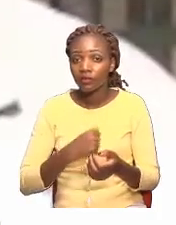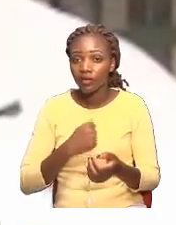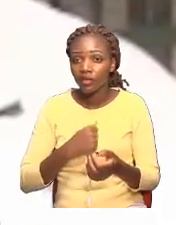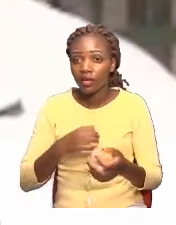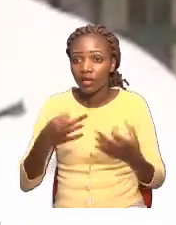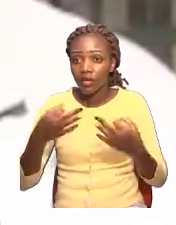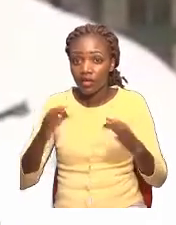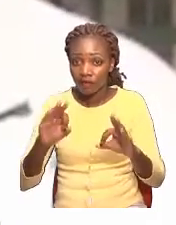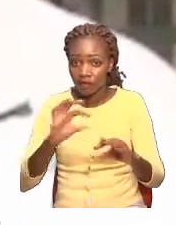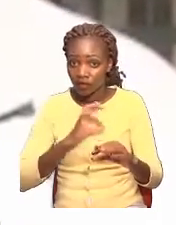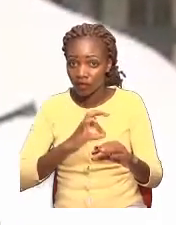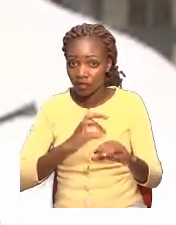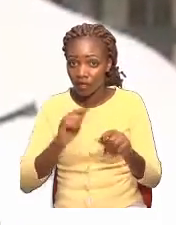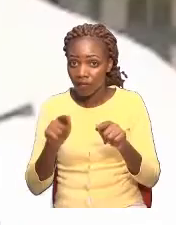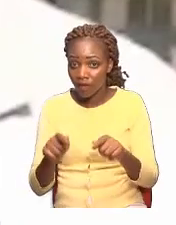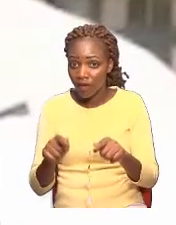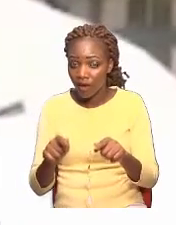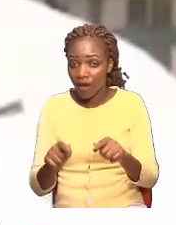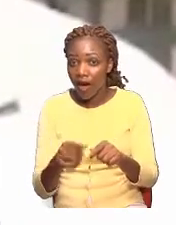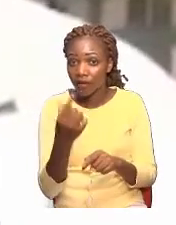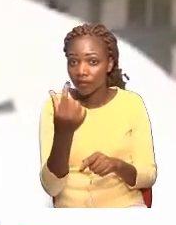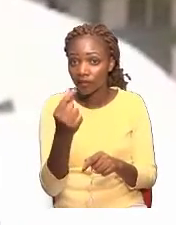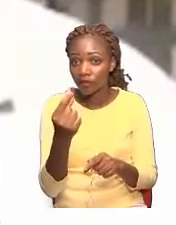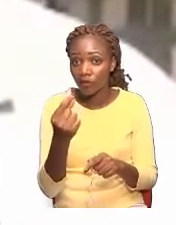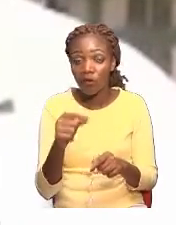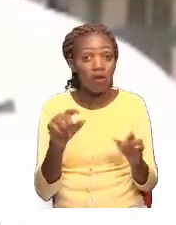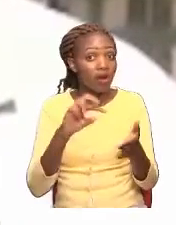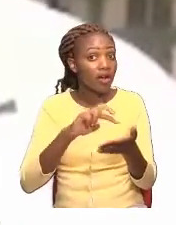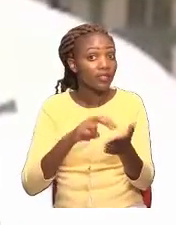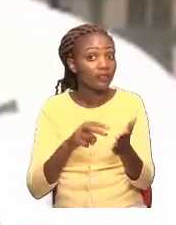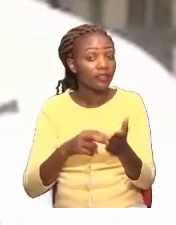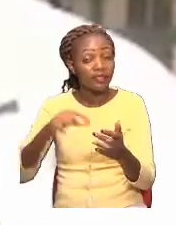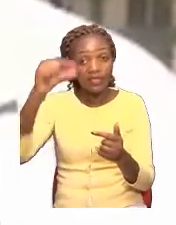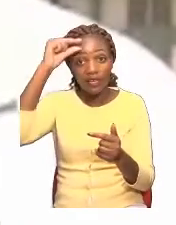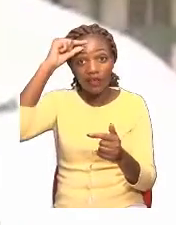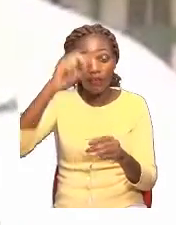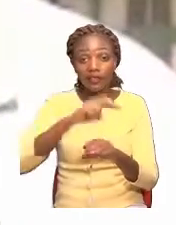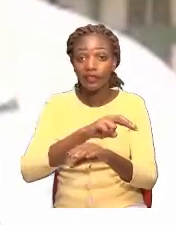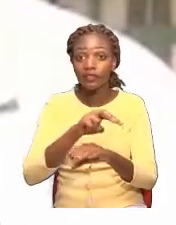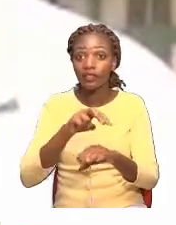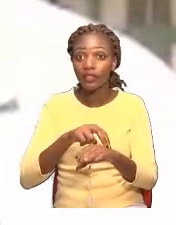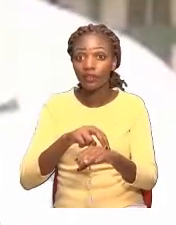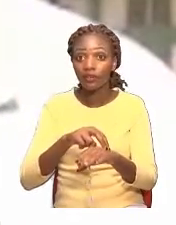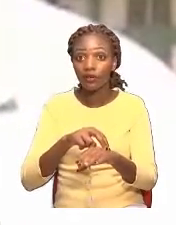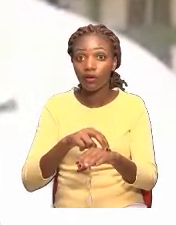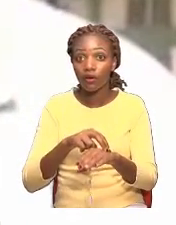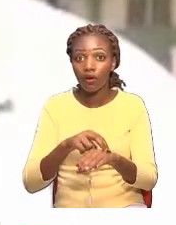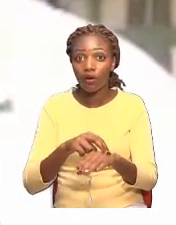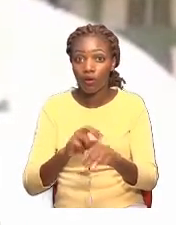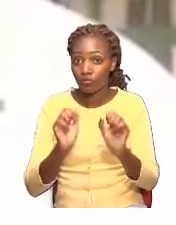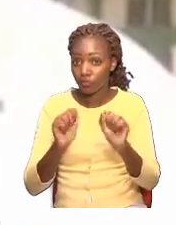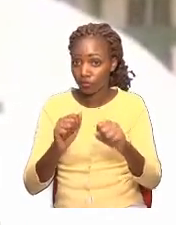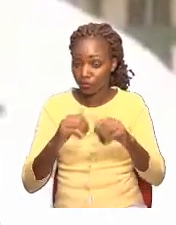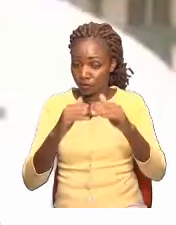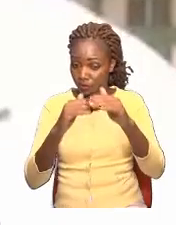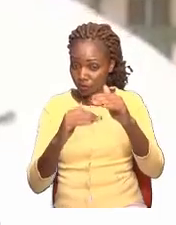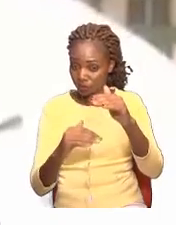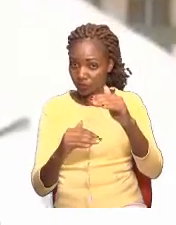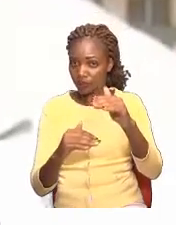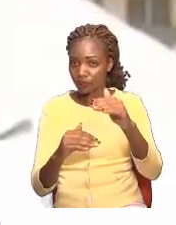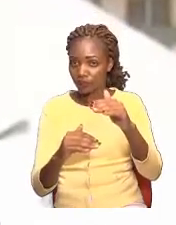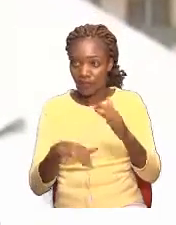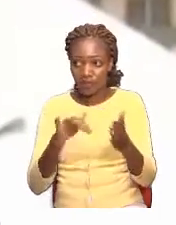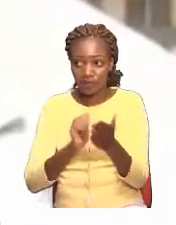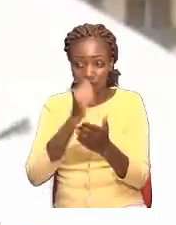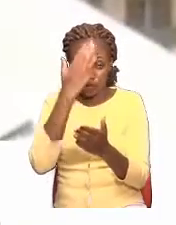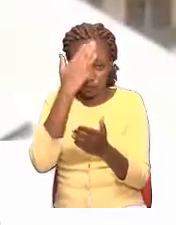incomes are less even The government in the national domestic product will go down ndipo